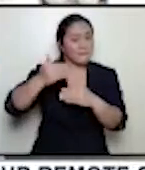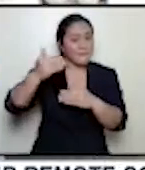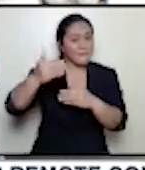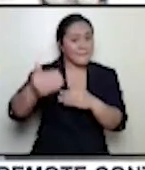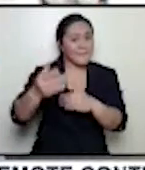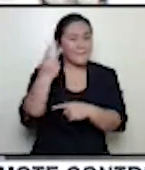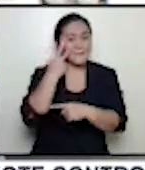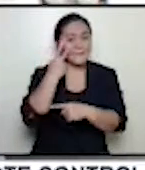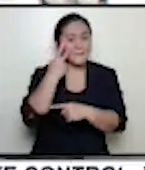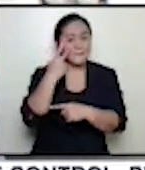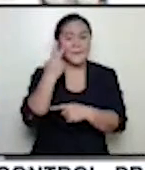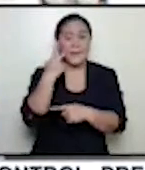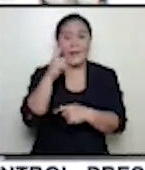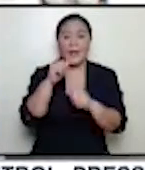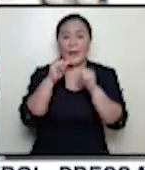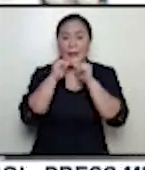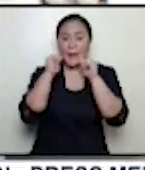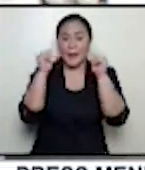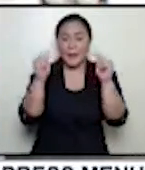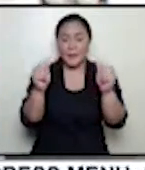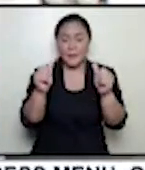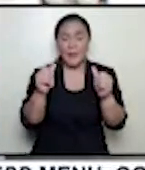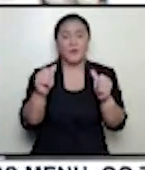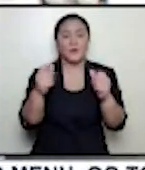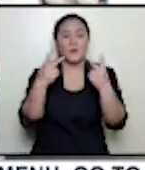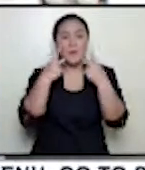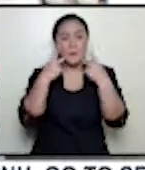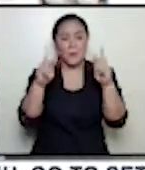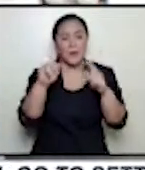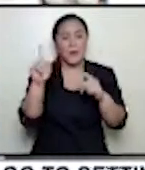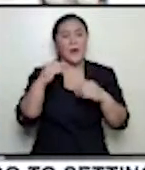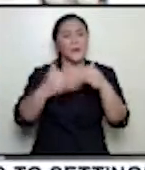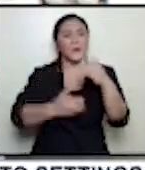nilang iaanunsyo sa publiko ang mga magiging bagong hakbang ng